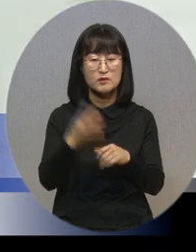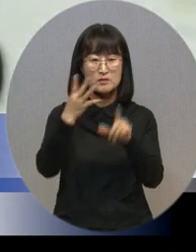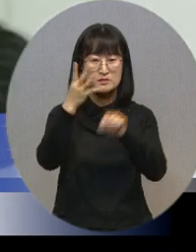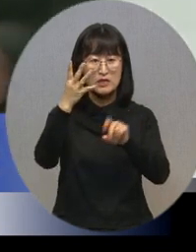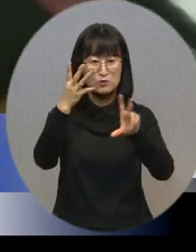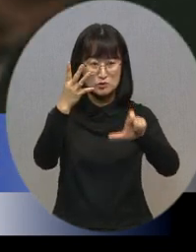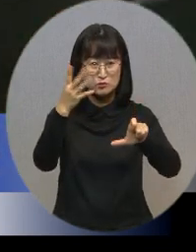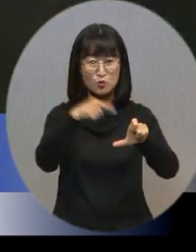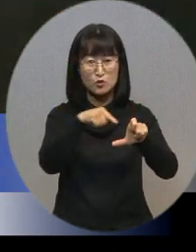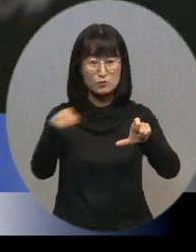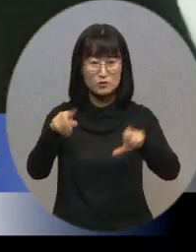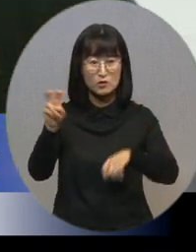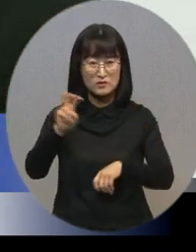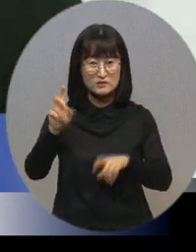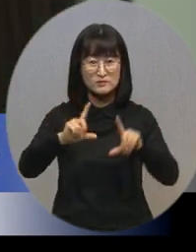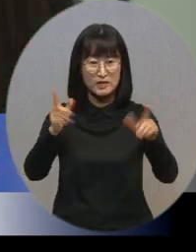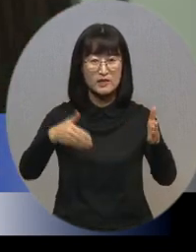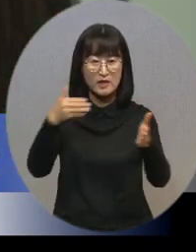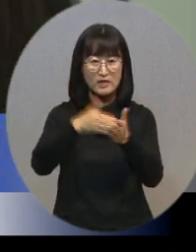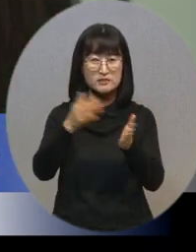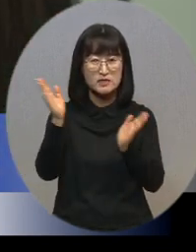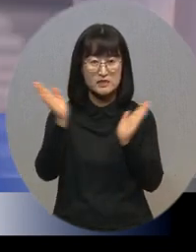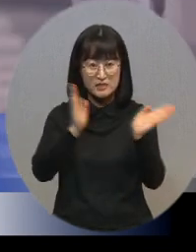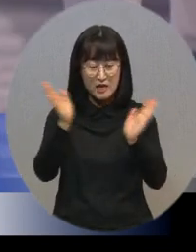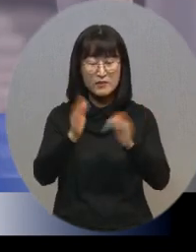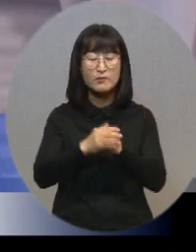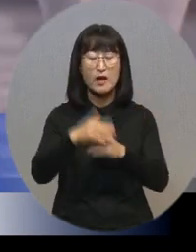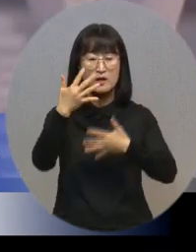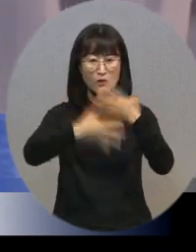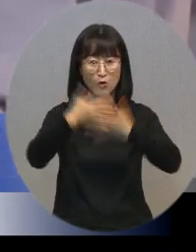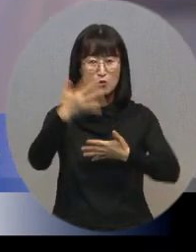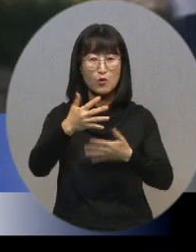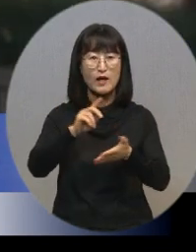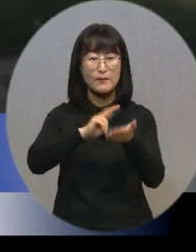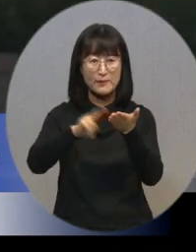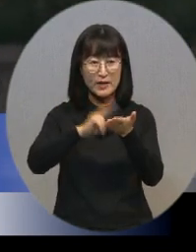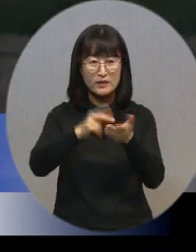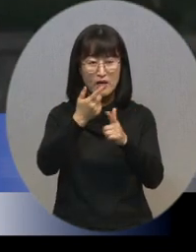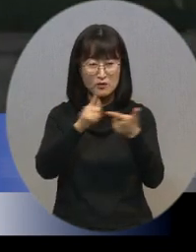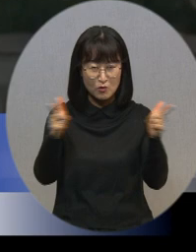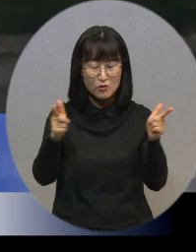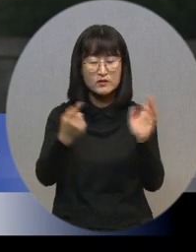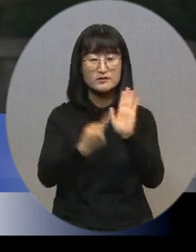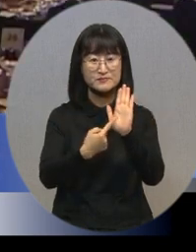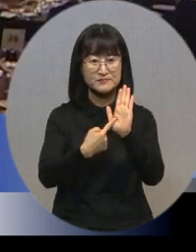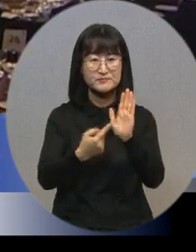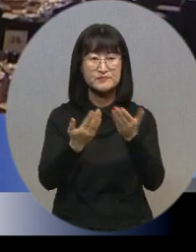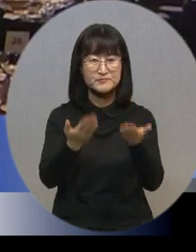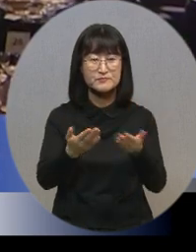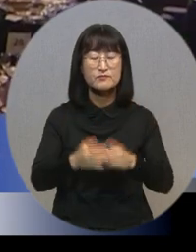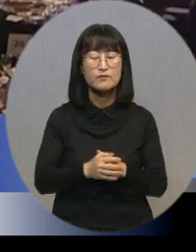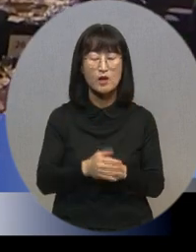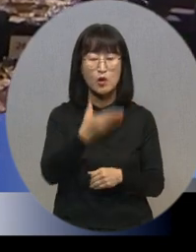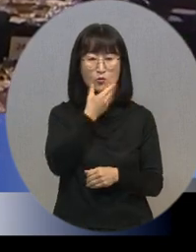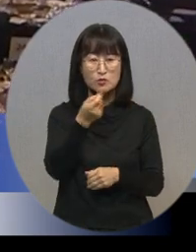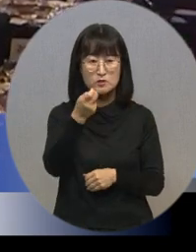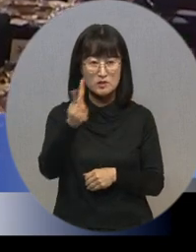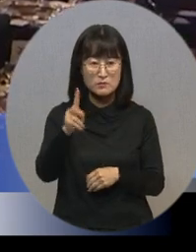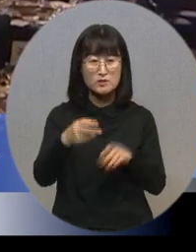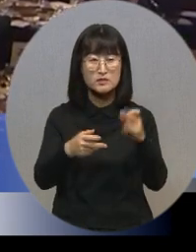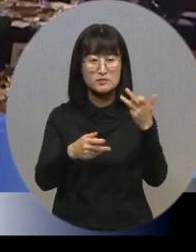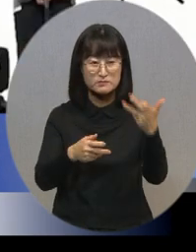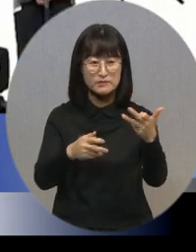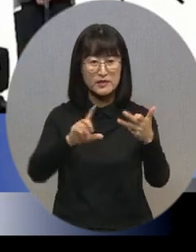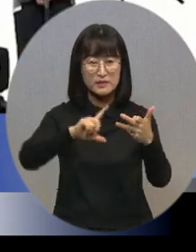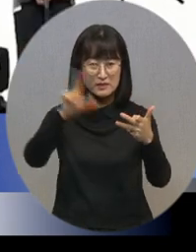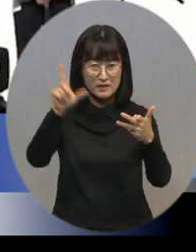15일부터 20일까지 드라마와 영화 애니메이션 등 다양한 프로그램을 선보입니다 특히 복지는 오는 18일